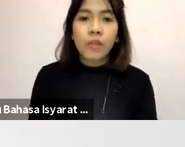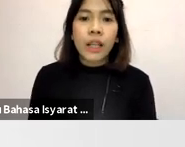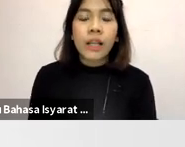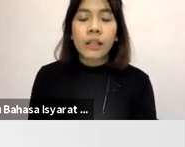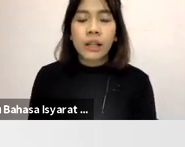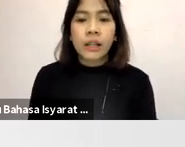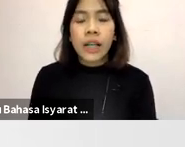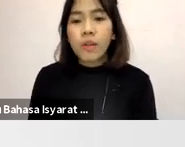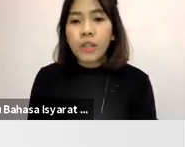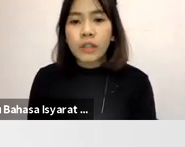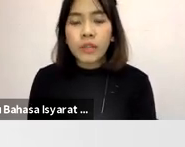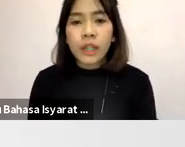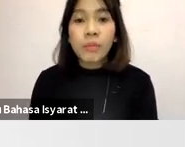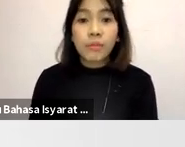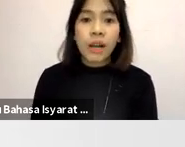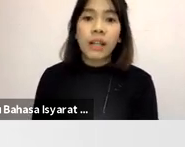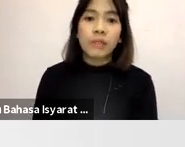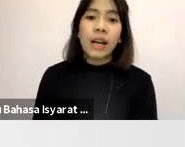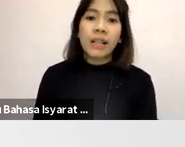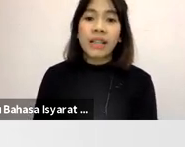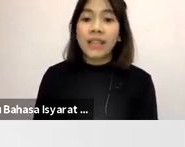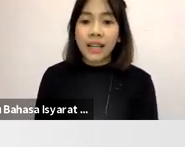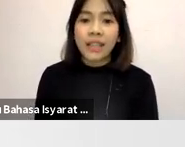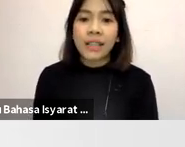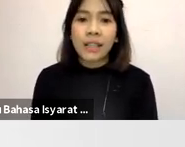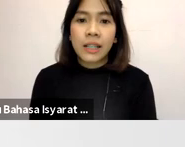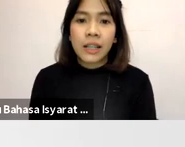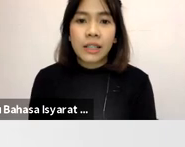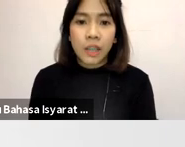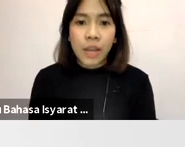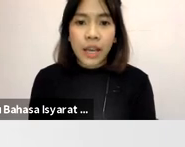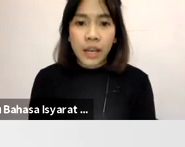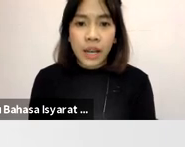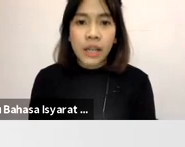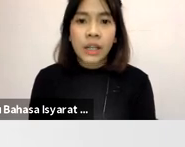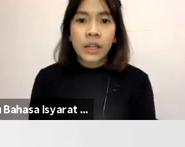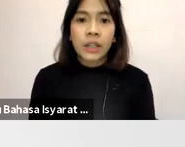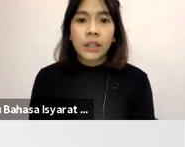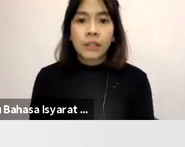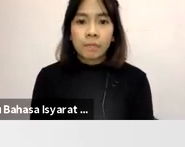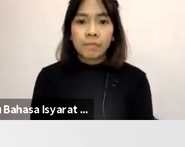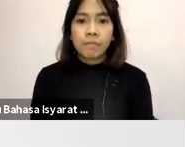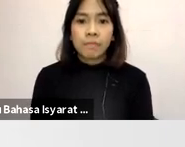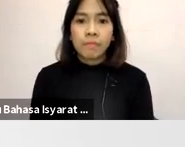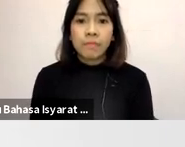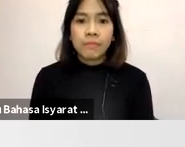sedikit Mulailah dari komunitas kode ini membuka kelas bahasa isyarat di setiap daerah